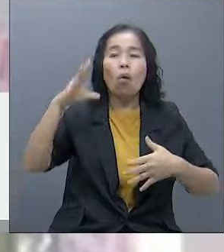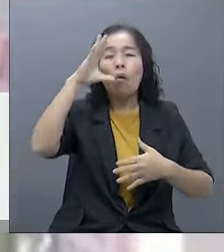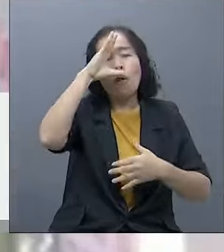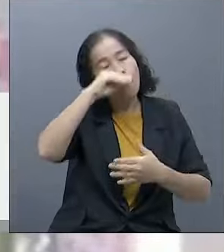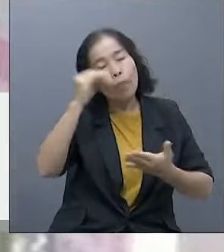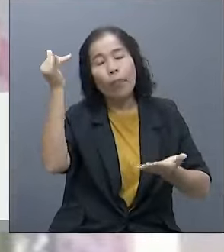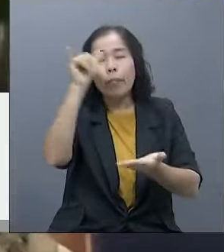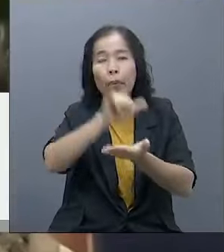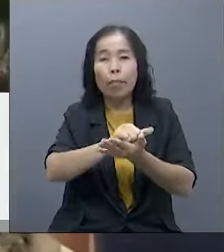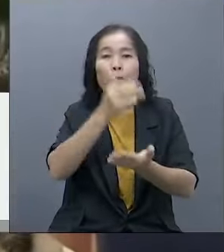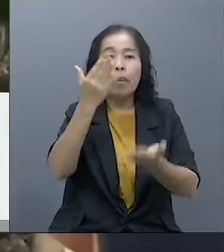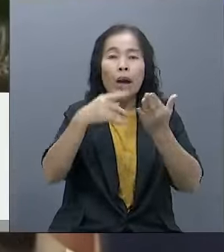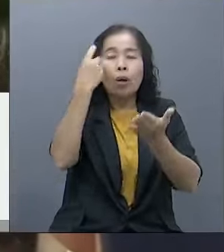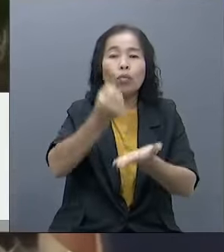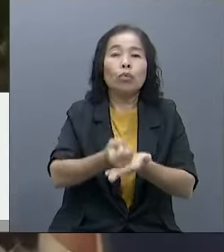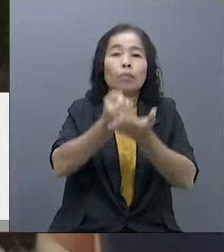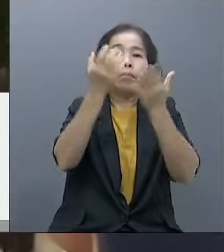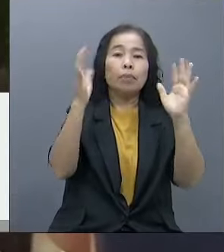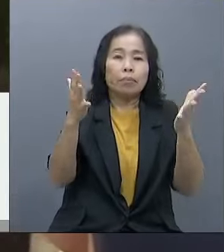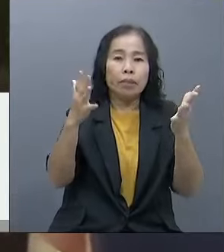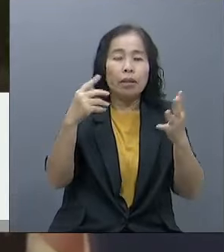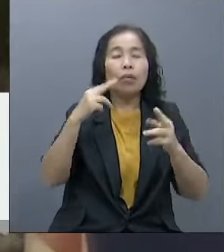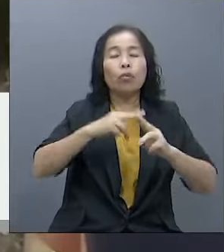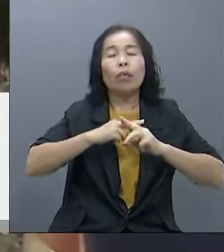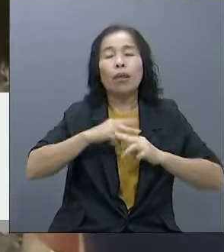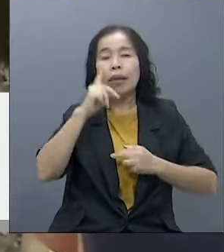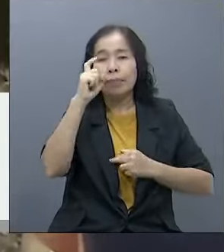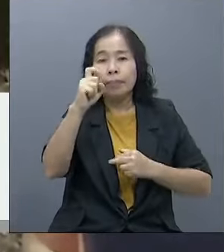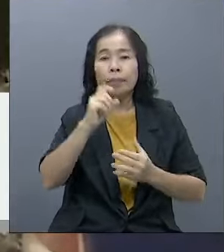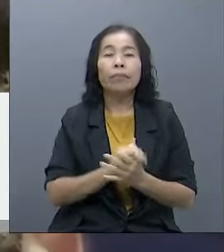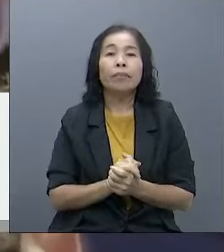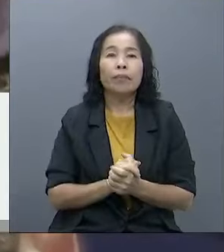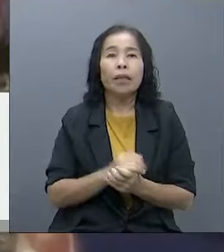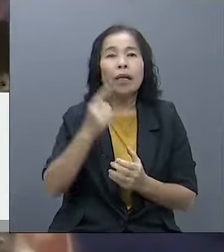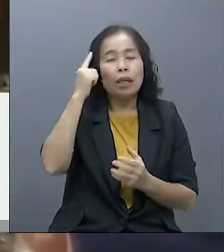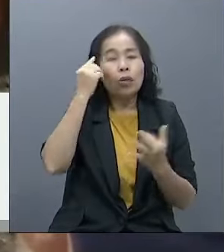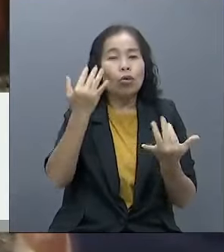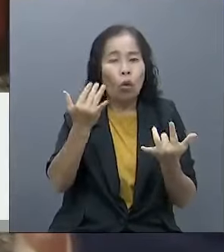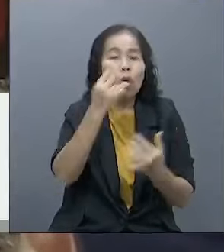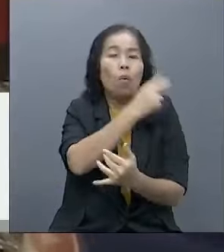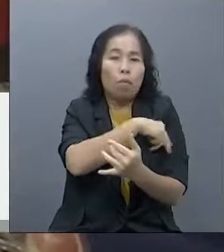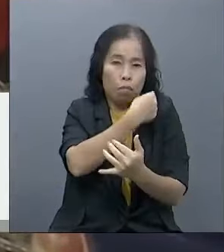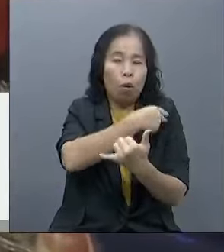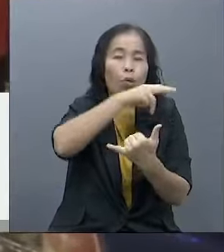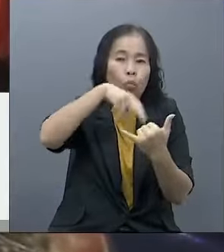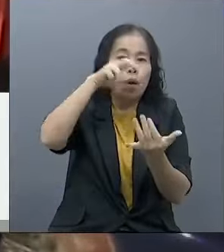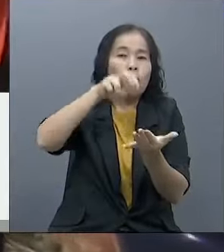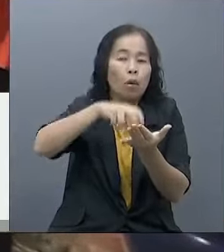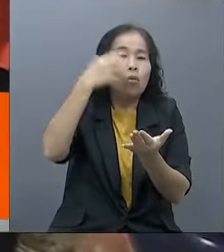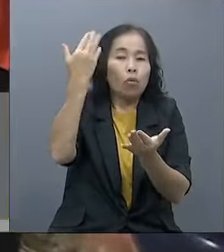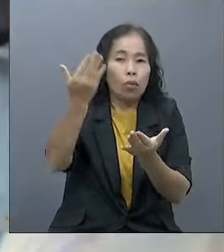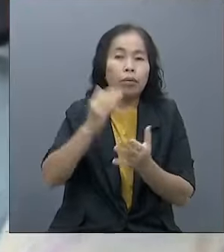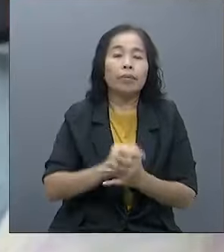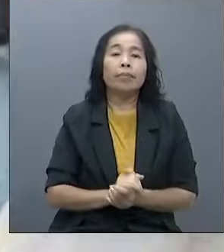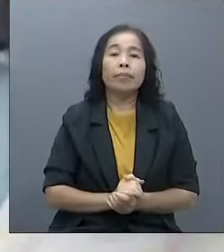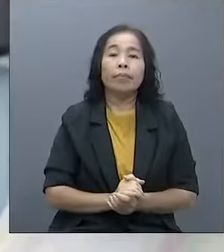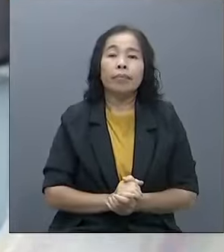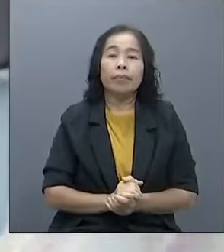หญ้าแต่ไม่มีใครพบเห็นก็เลยช่วยเหลือไม่ทันแต่ยังต้องรอผลการชันสูตรอย่างเป็นทางการอีกครั้ง